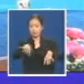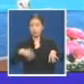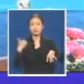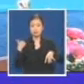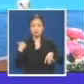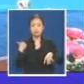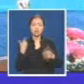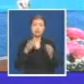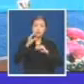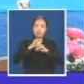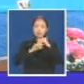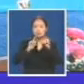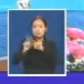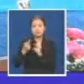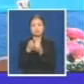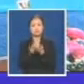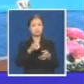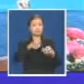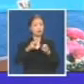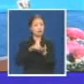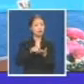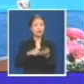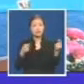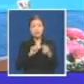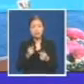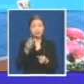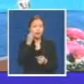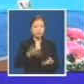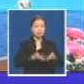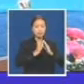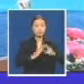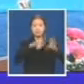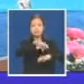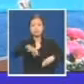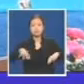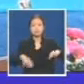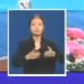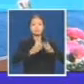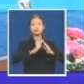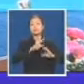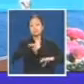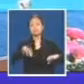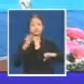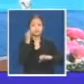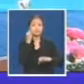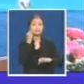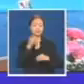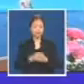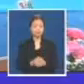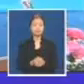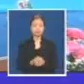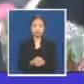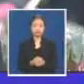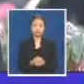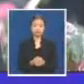ำโครงการแก้ไขปัญหาที่อยู่อาศัยตามโครงการบ้านมั่นคงที่มีฐานจากการ